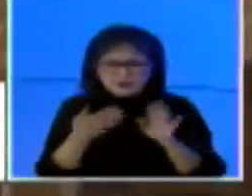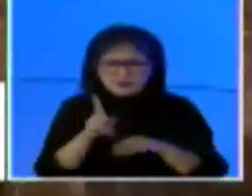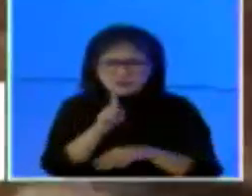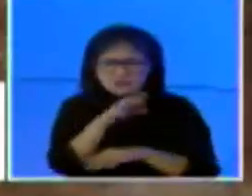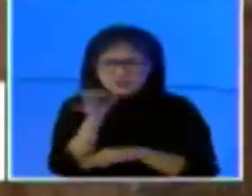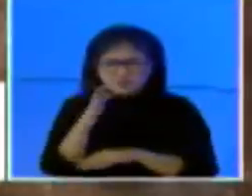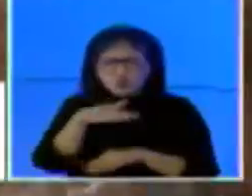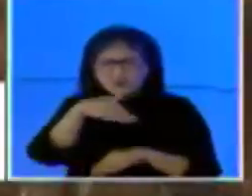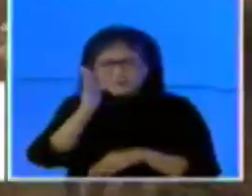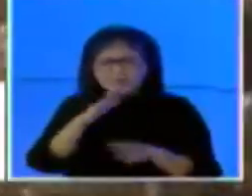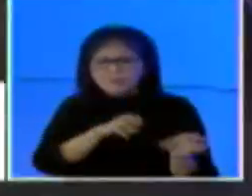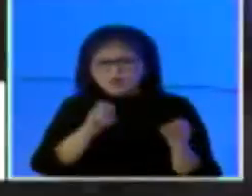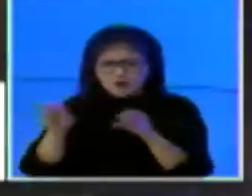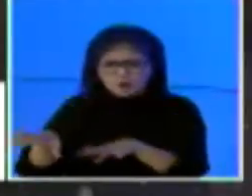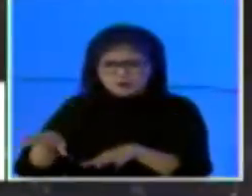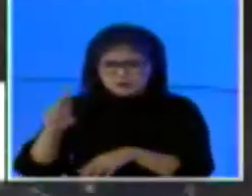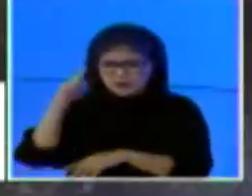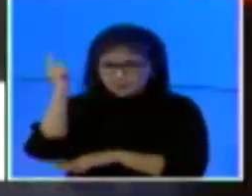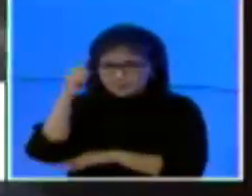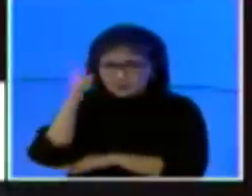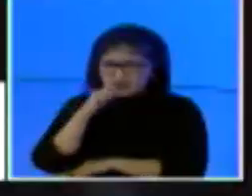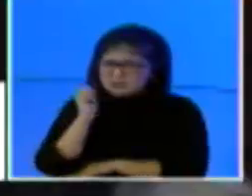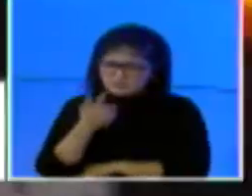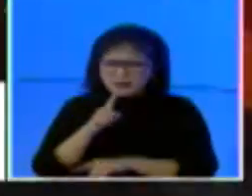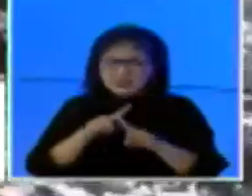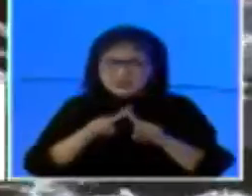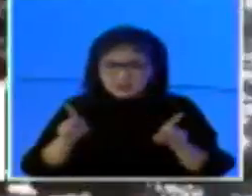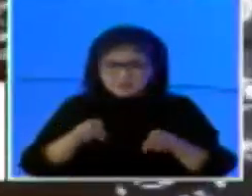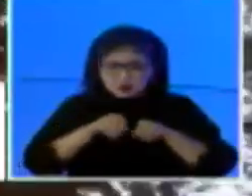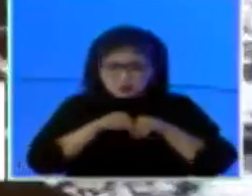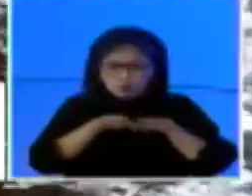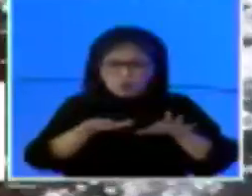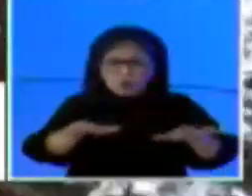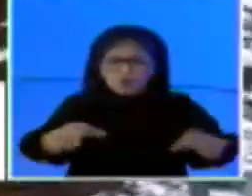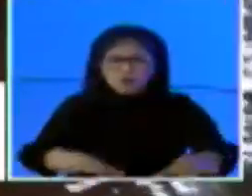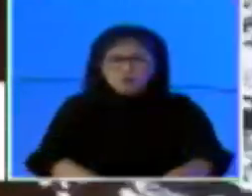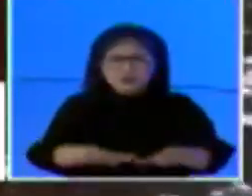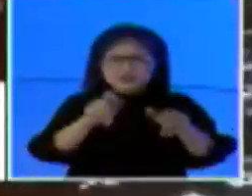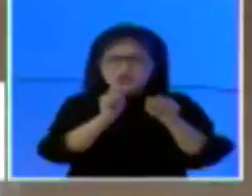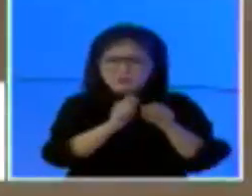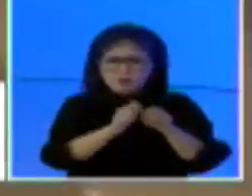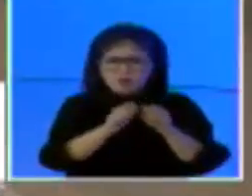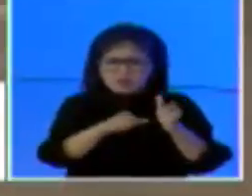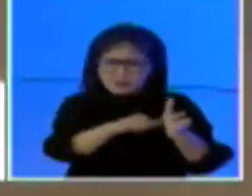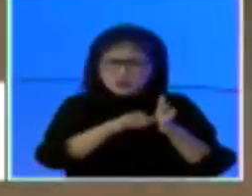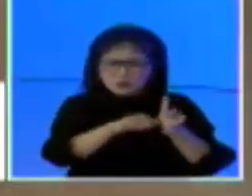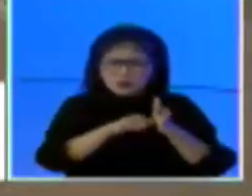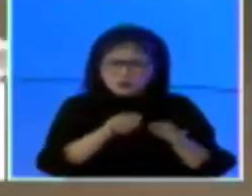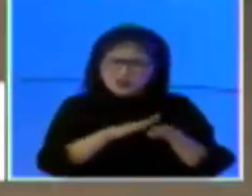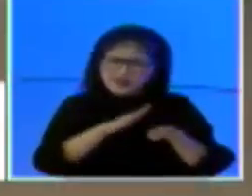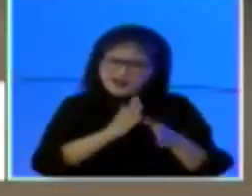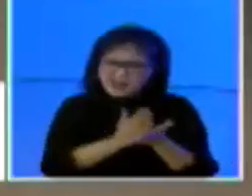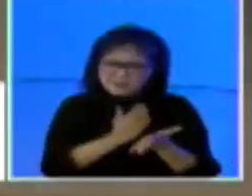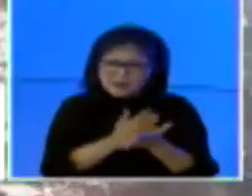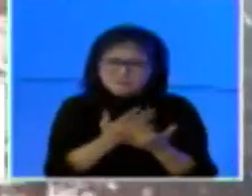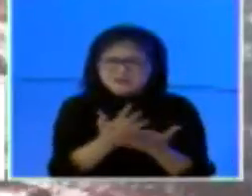dievakuasi. Meski pemerintah merespon dengan cepat, namun luasnya wilayah yang terdampak membuat penanganan menjadi lambat. Warga pun tidak siap